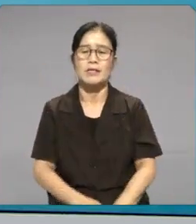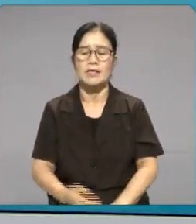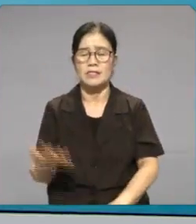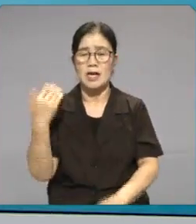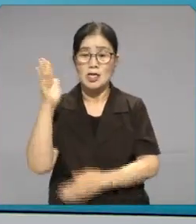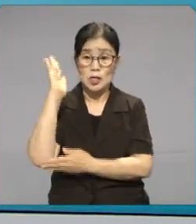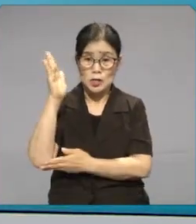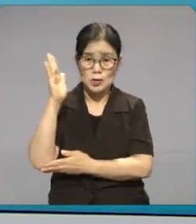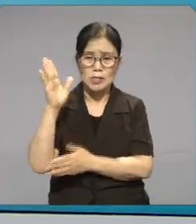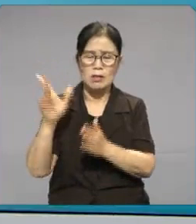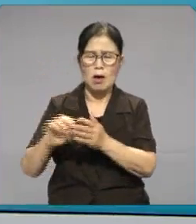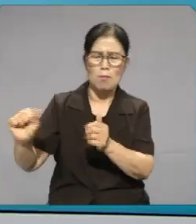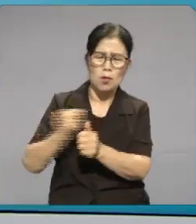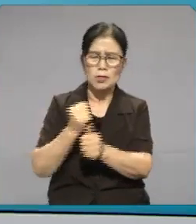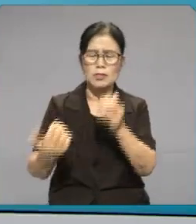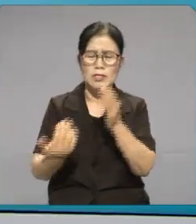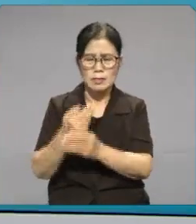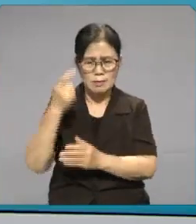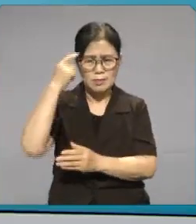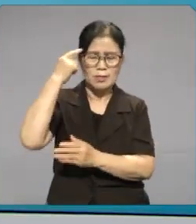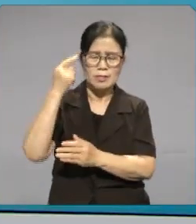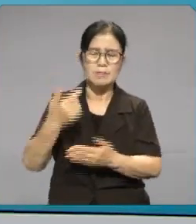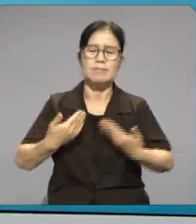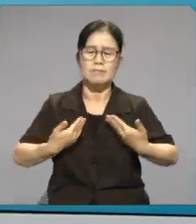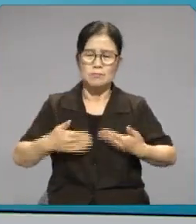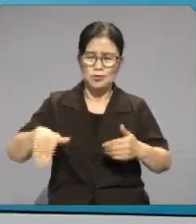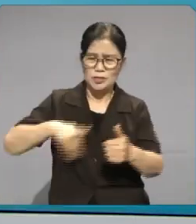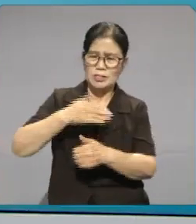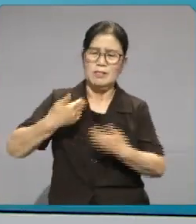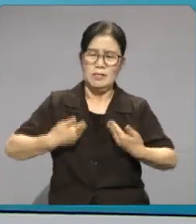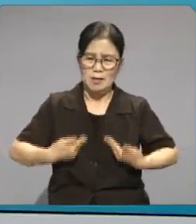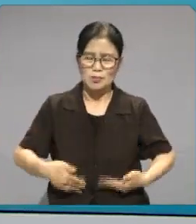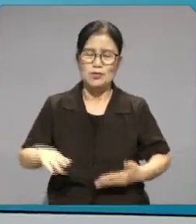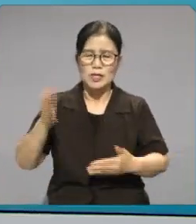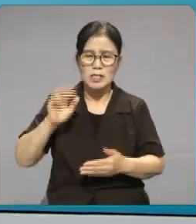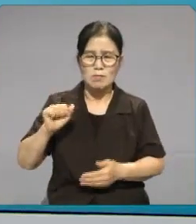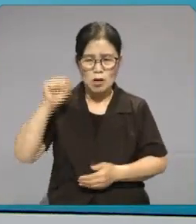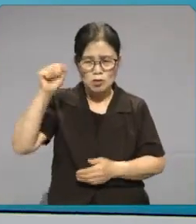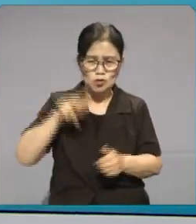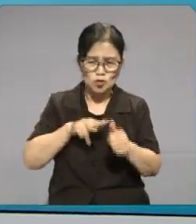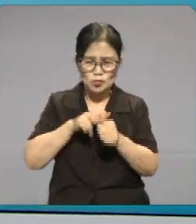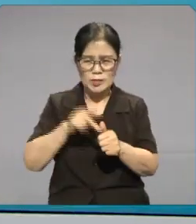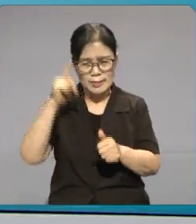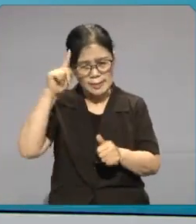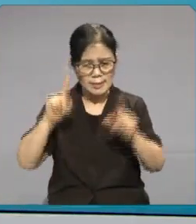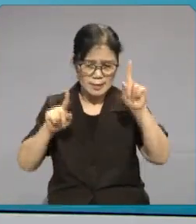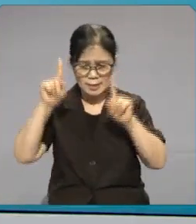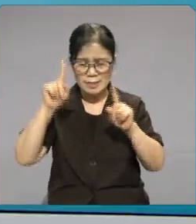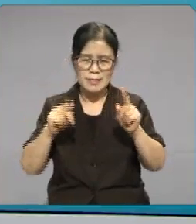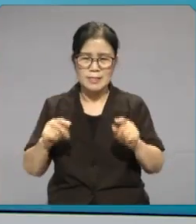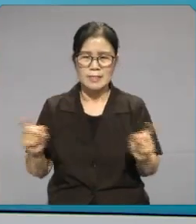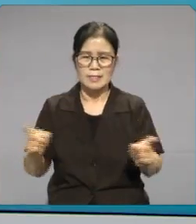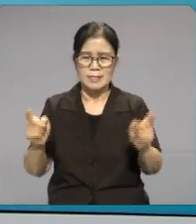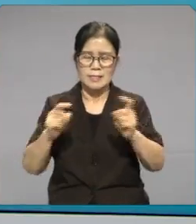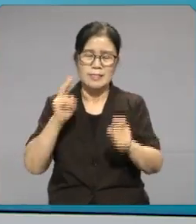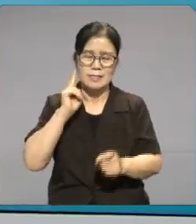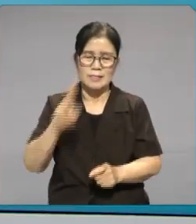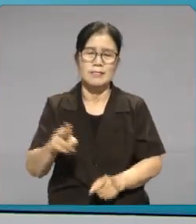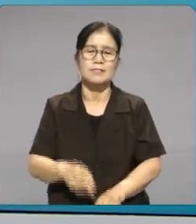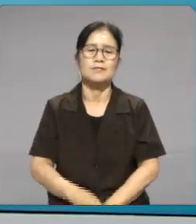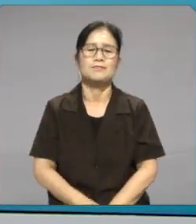지난 연설회에서의 폭력 사태를 의식한 듯 차분한 분위기였지만 후보 신경전은 치열했습니다. 황다인